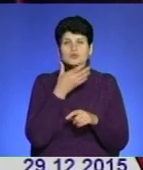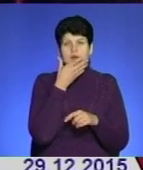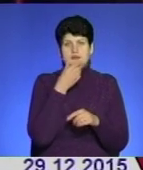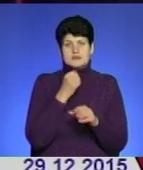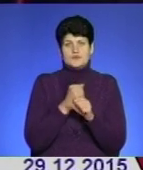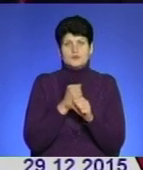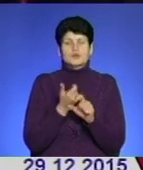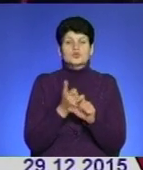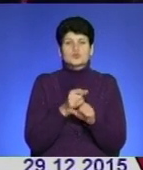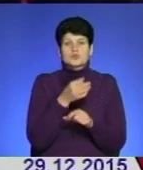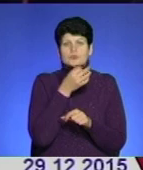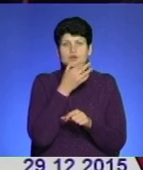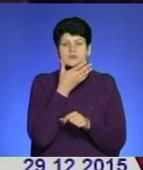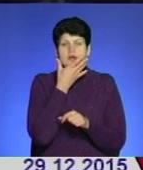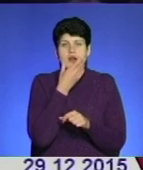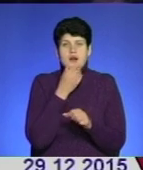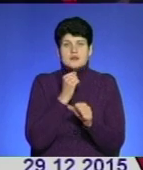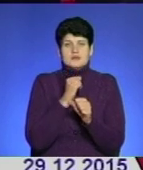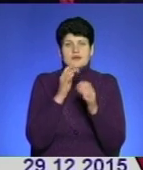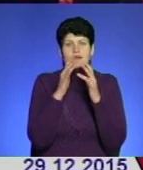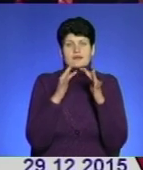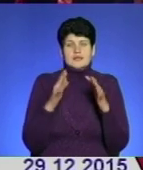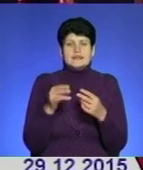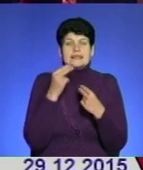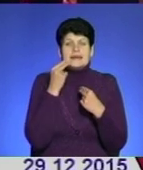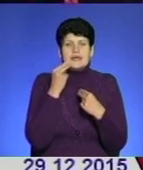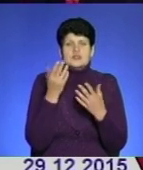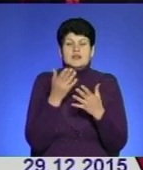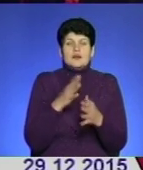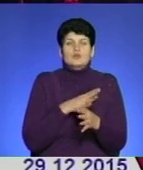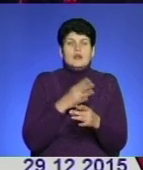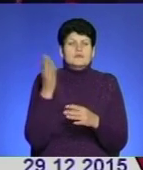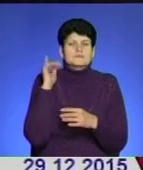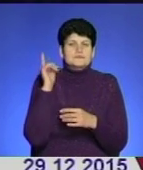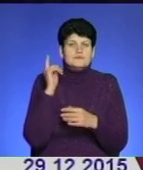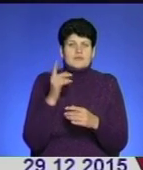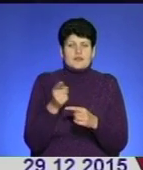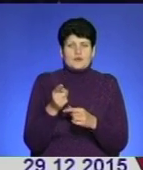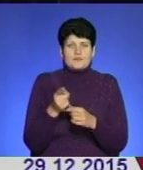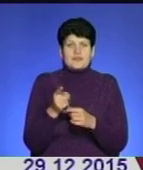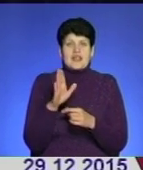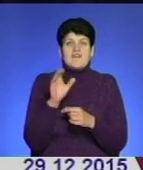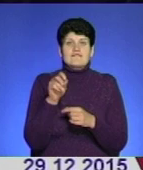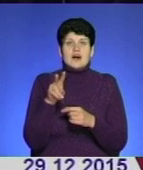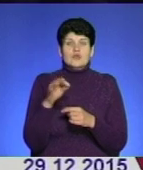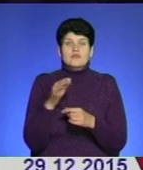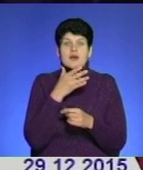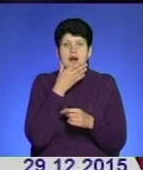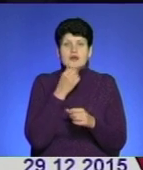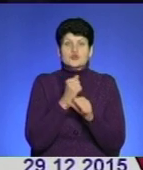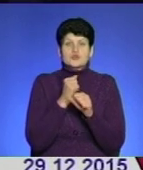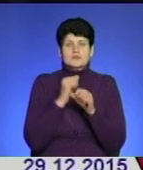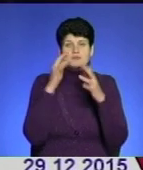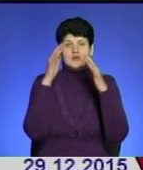Дуже подобається, дуже гарна ялинка, дуже, ну, найкраще, напевно, яка коли-небудь була в Тернополі. На Валовій вулиці гарно зроблена